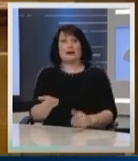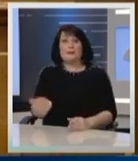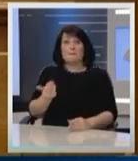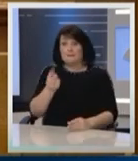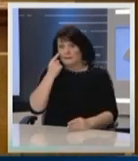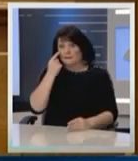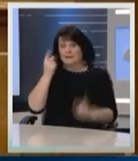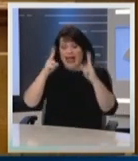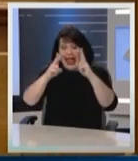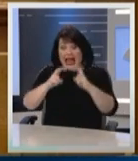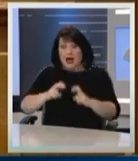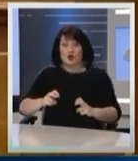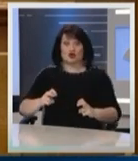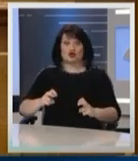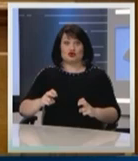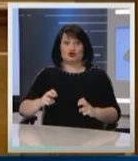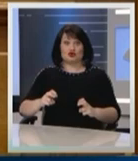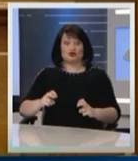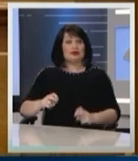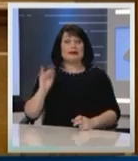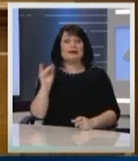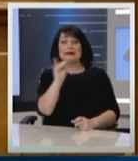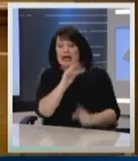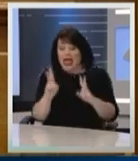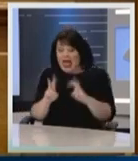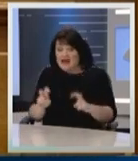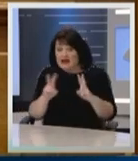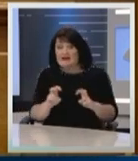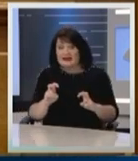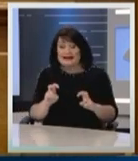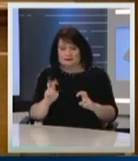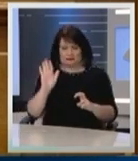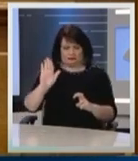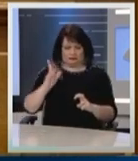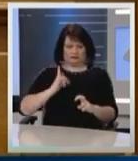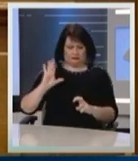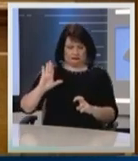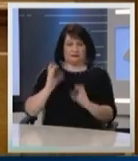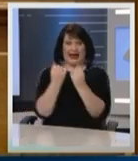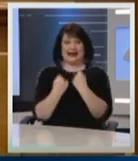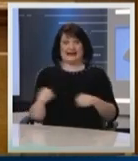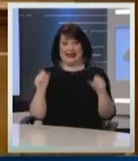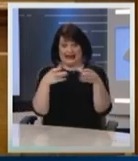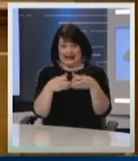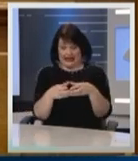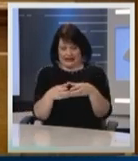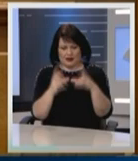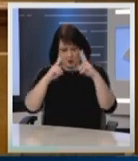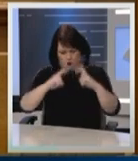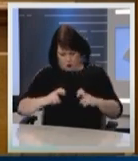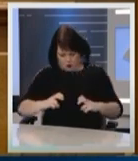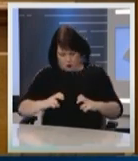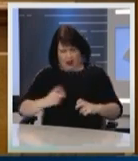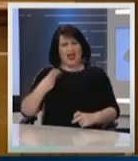ελέγχεται το έβριμα των ερευνών από την ανεξάρτητη αρχή. Πρώτα να κατατίθεται εκεί και εντός 48 ώρου